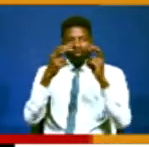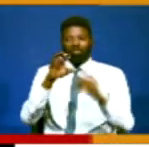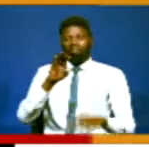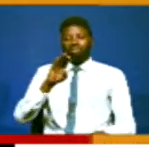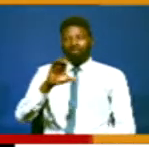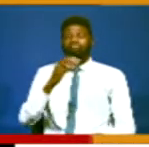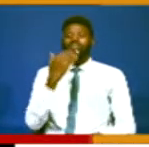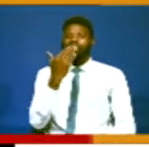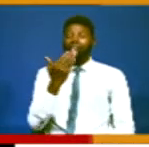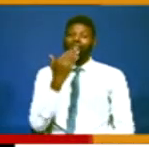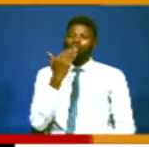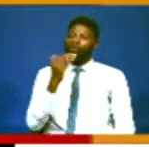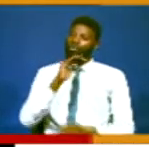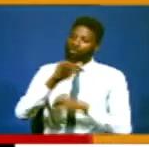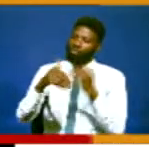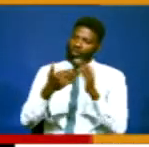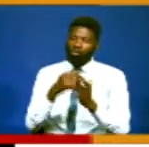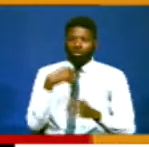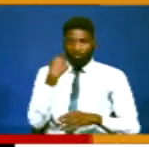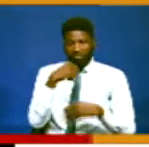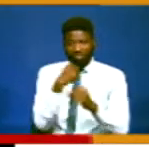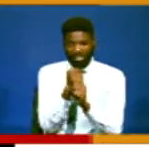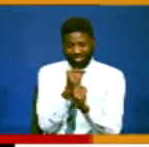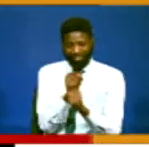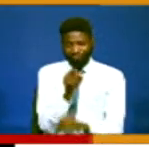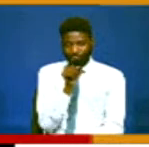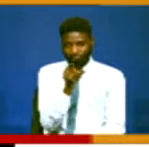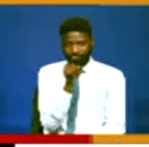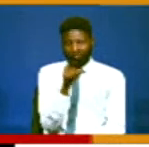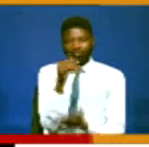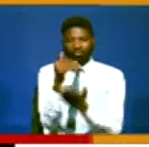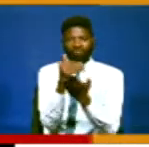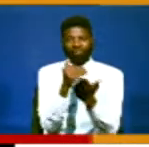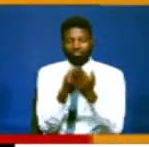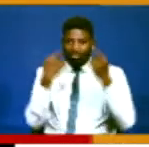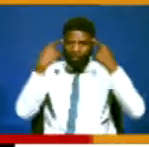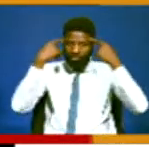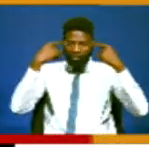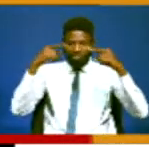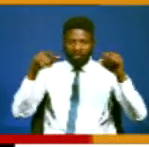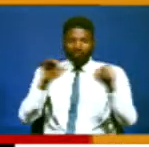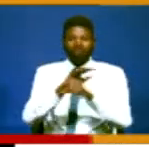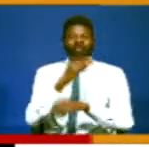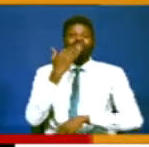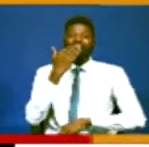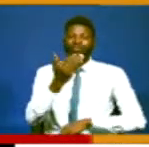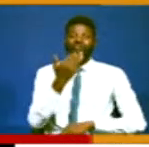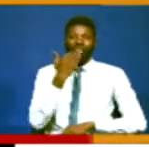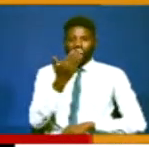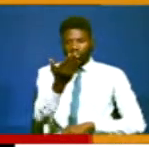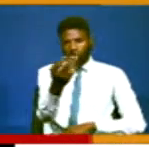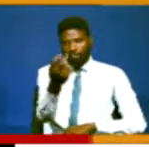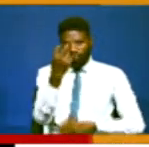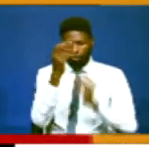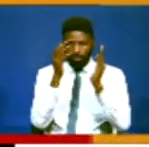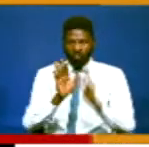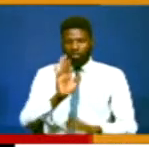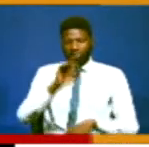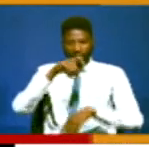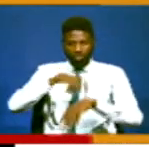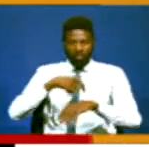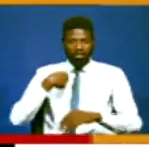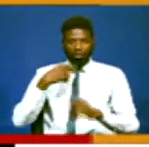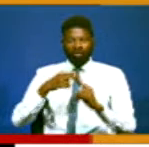wote waliofanikisha kipindi hii, na shukran tena sana za dhati wewe mtazamaji kwa muda wako. Mimi ni